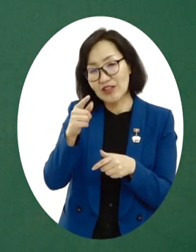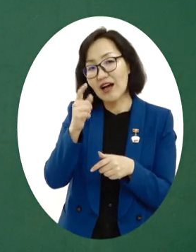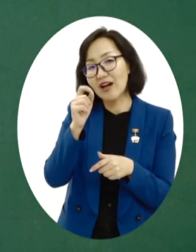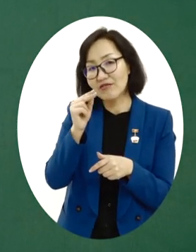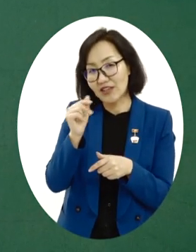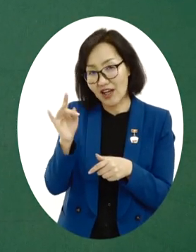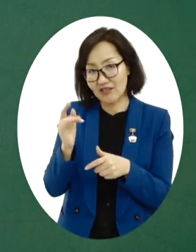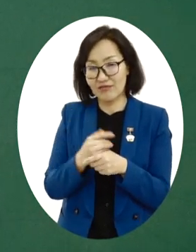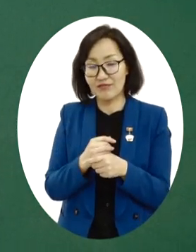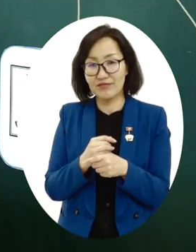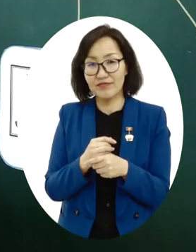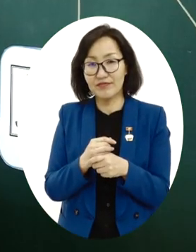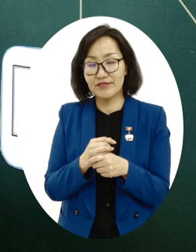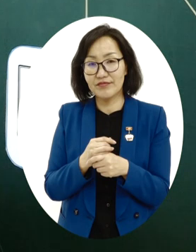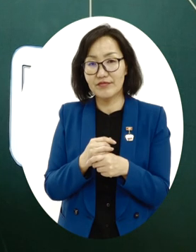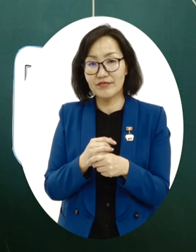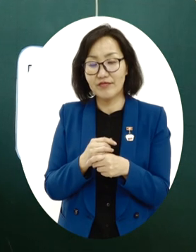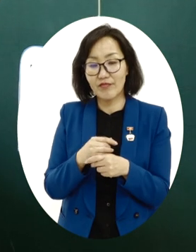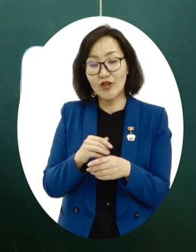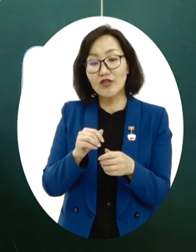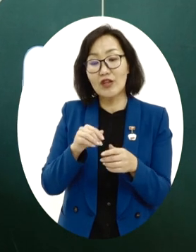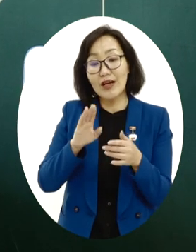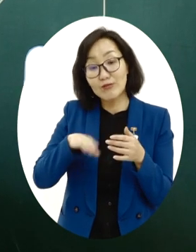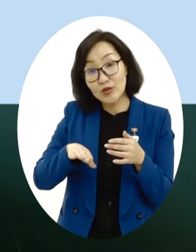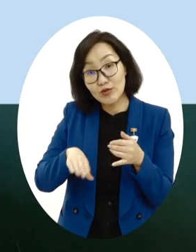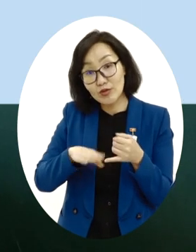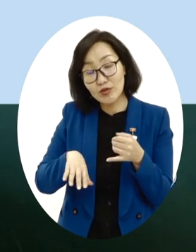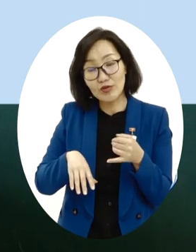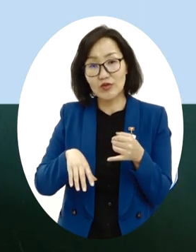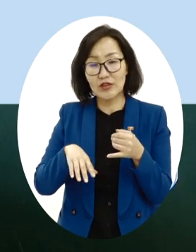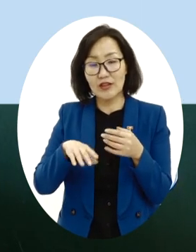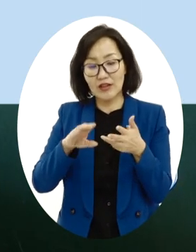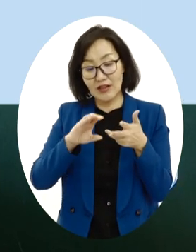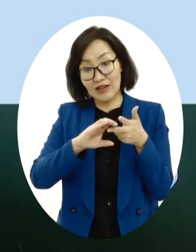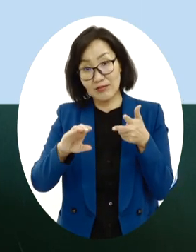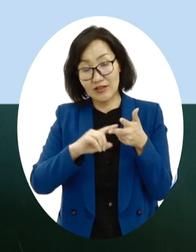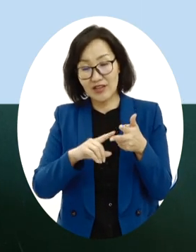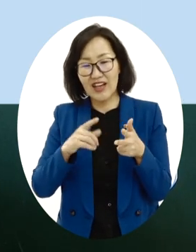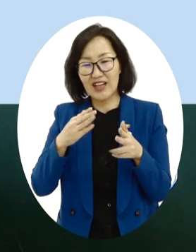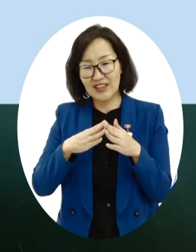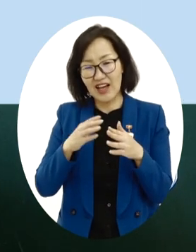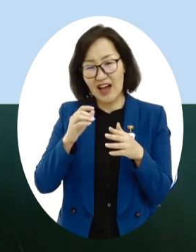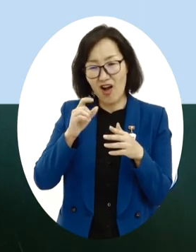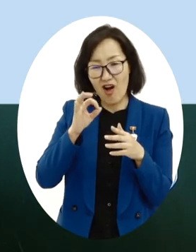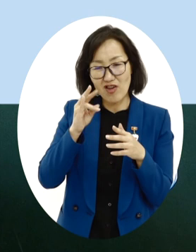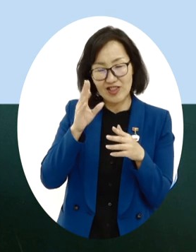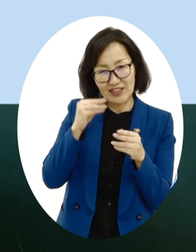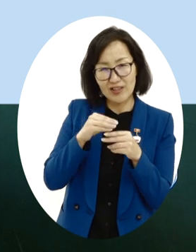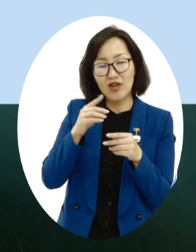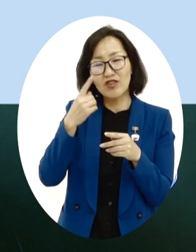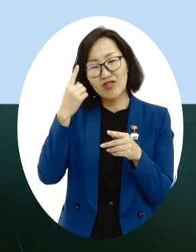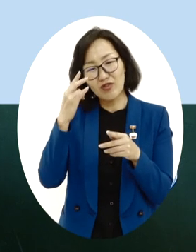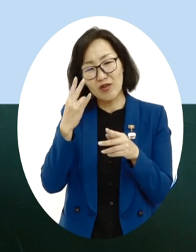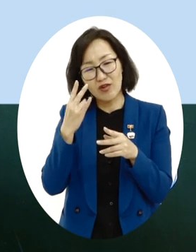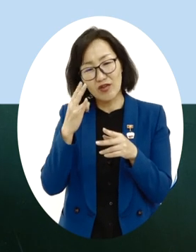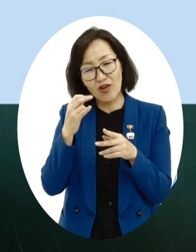гутлын амс. За төгсгөл хэсэг. Харин бид гэртээ онсог талцаж хар морь ногоон нөхцтэй